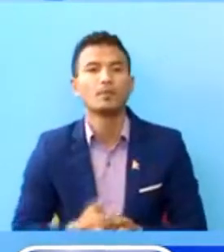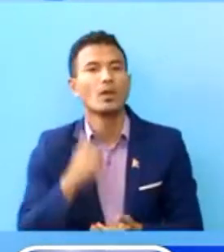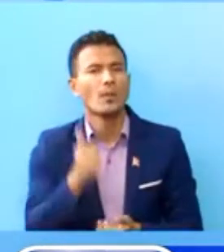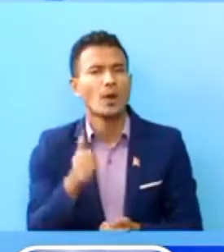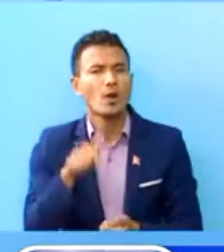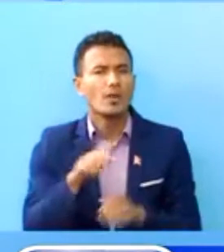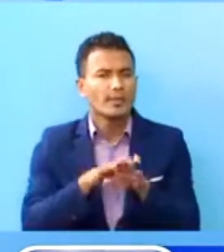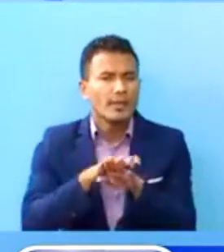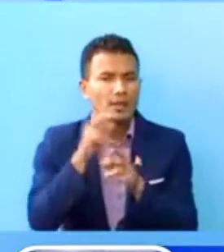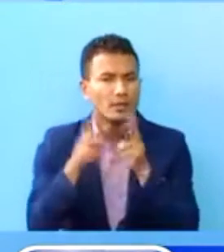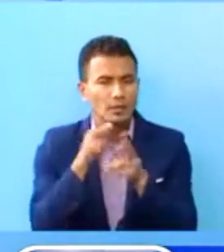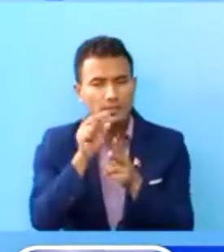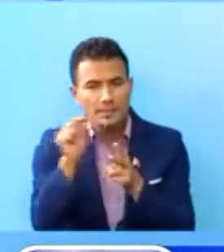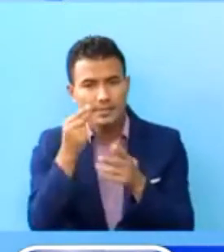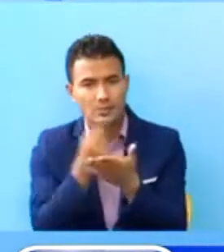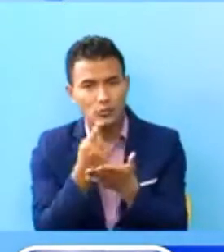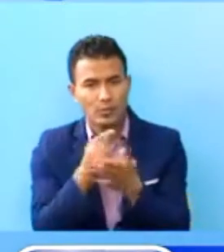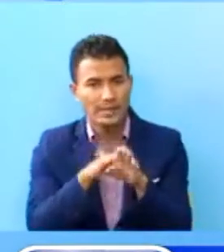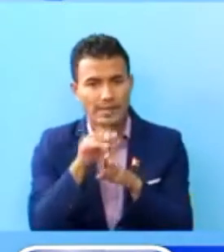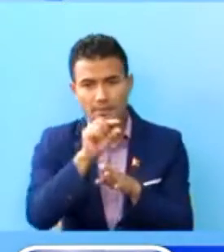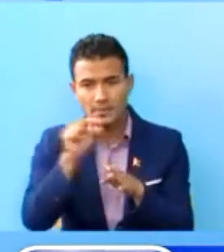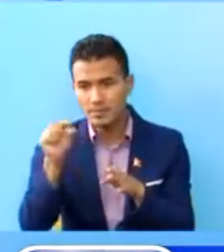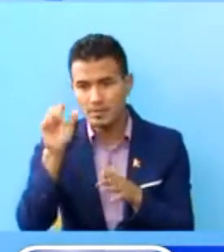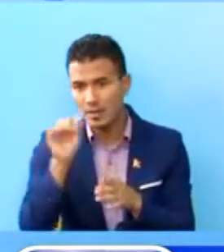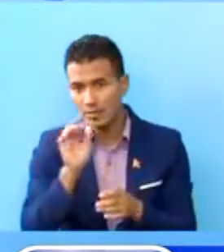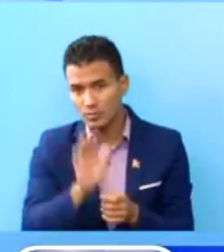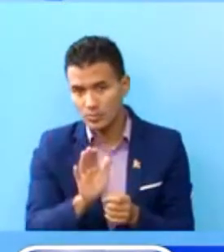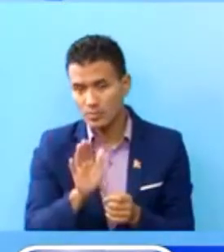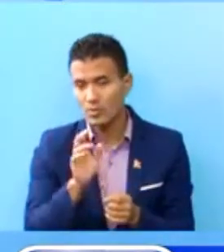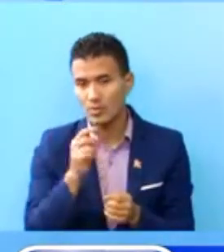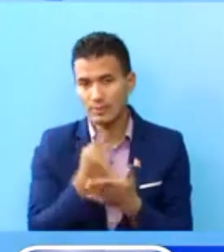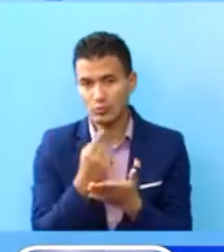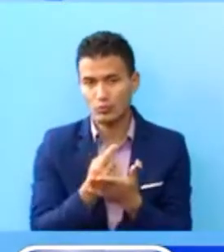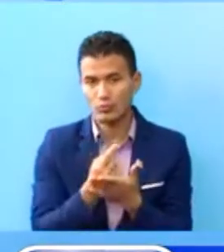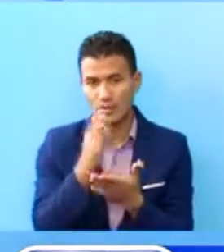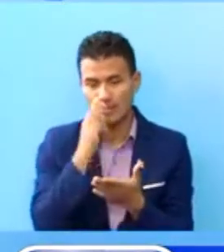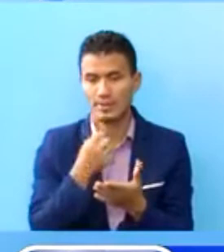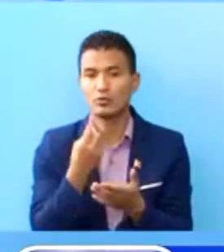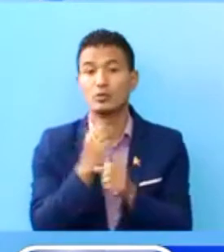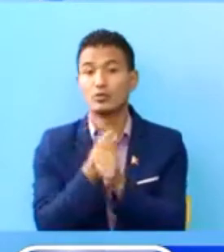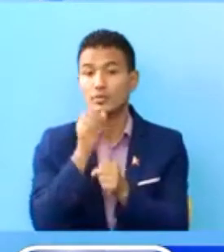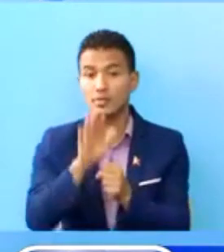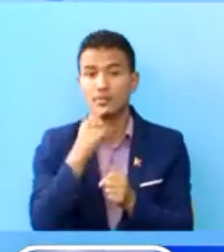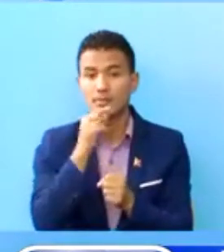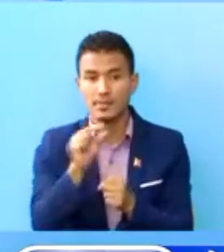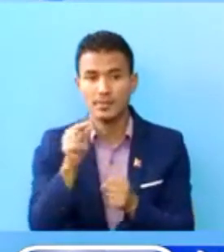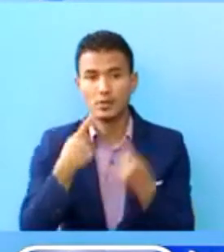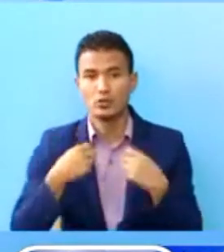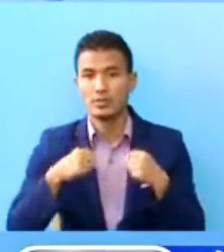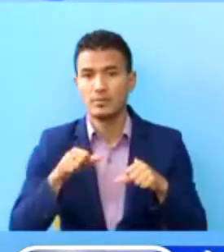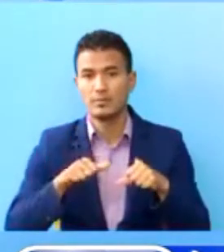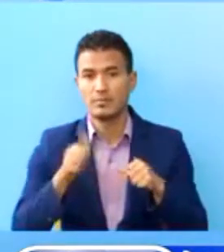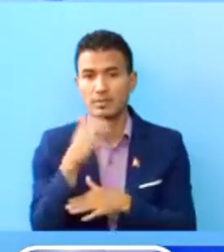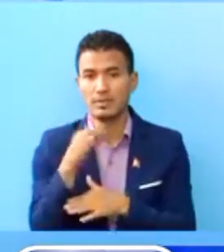अहिले धेरै चर्चाको विषय काठमाडौँमा धेरै केसहरू आए र हामी कतिको जोखिममा छौँ यसमा स्वास्थ्य